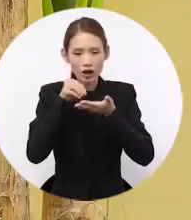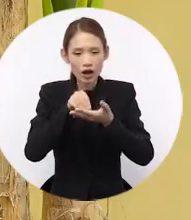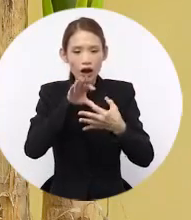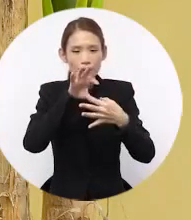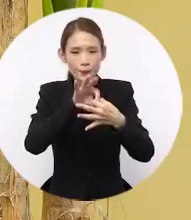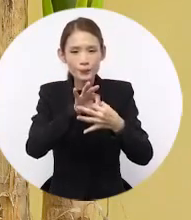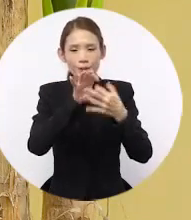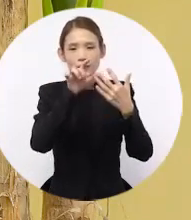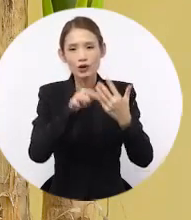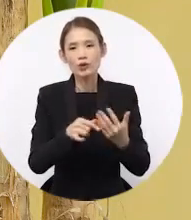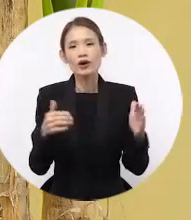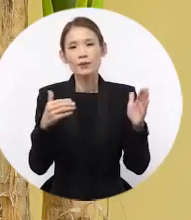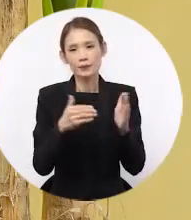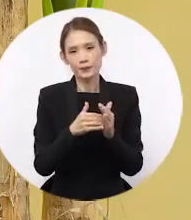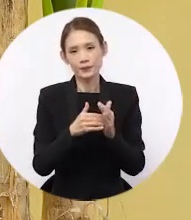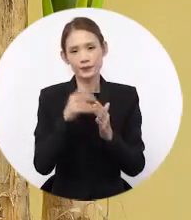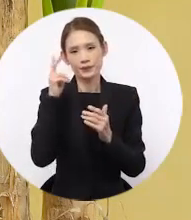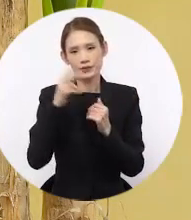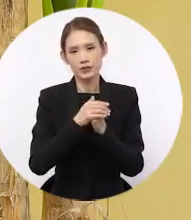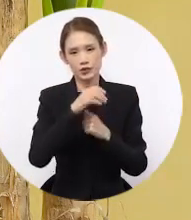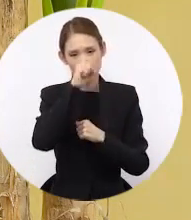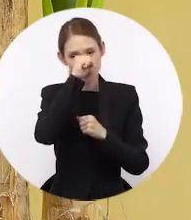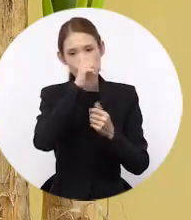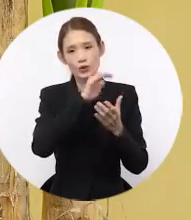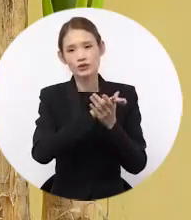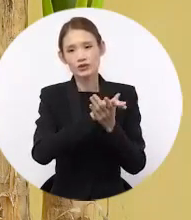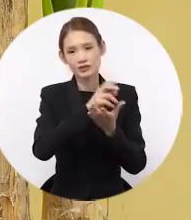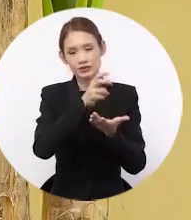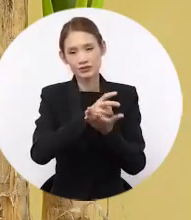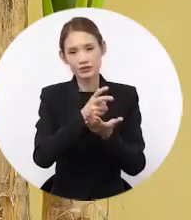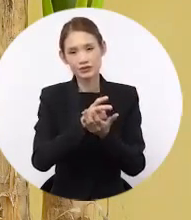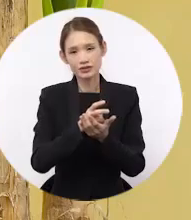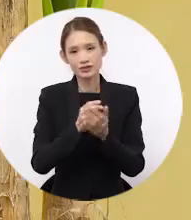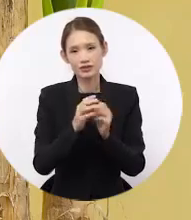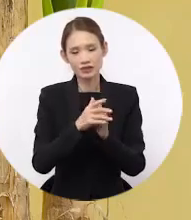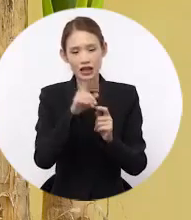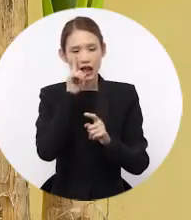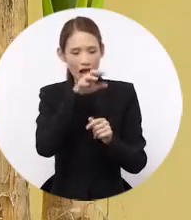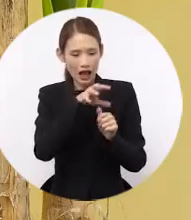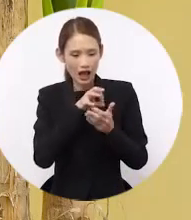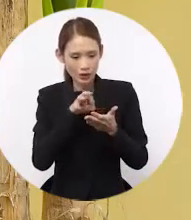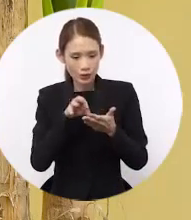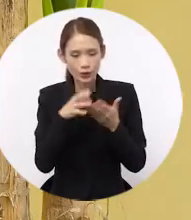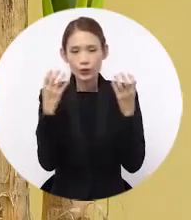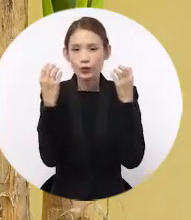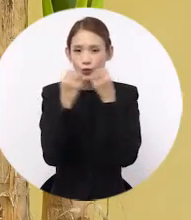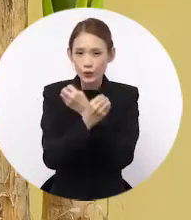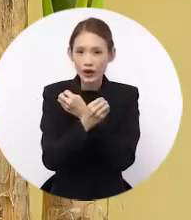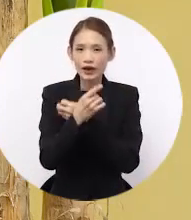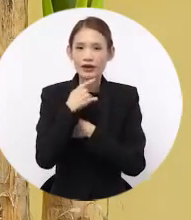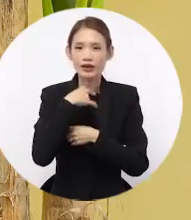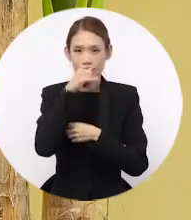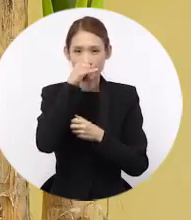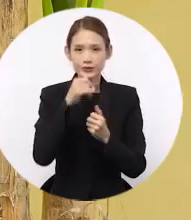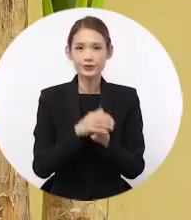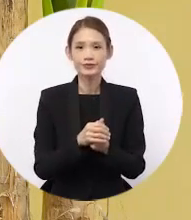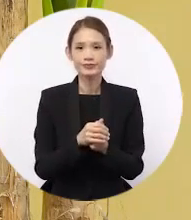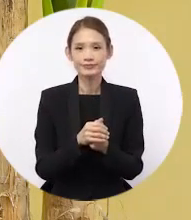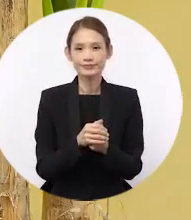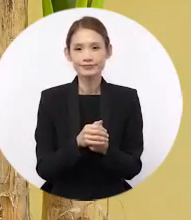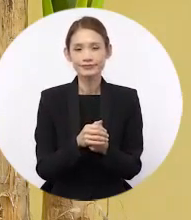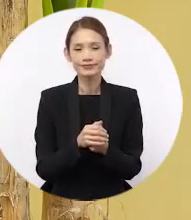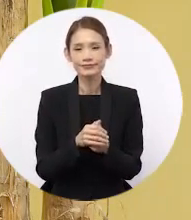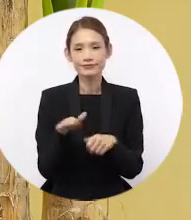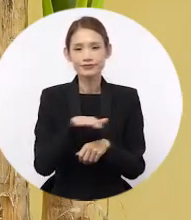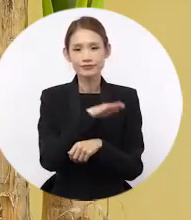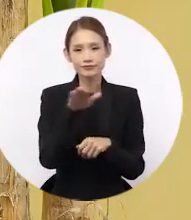입시로 귀결되는 문제들이 생기는 것 같아요. 그렇기 때문에 좋은 친구라는 제도도 그런 식으로 악용이 되거나 아니면 오해를 받는 일들이